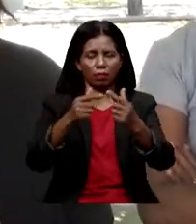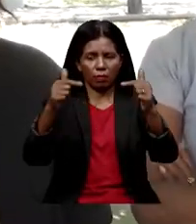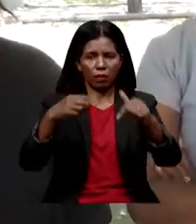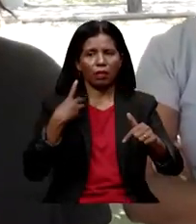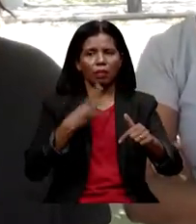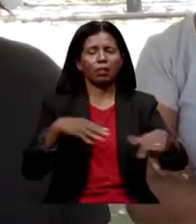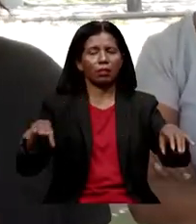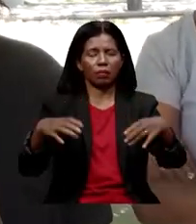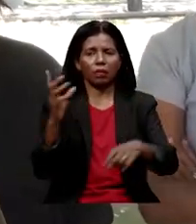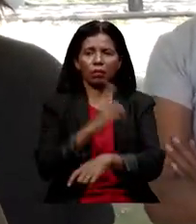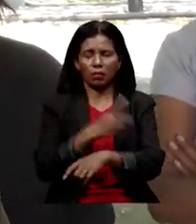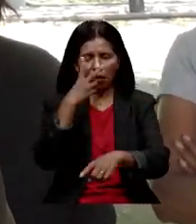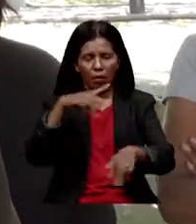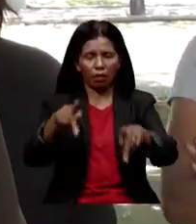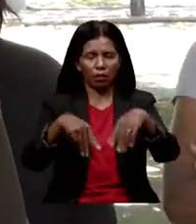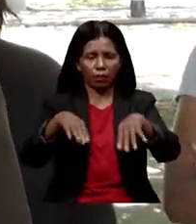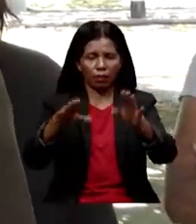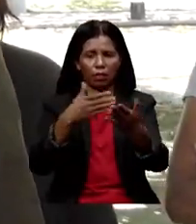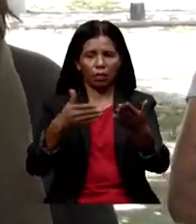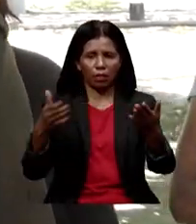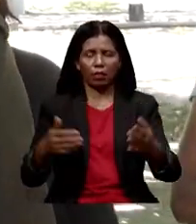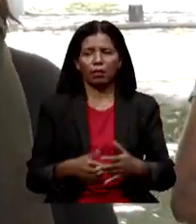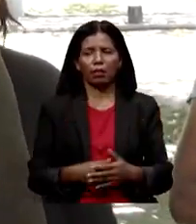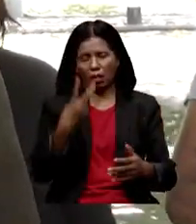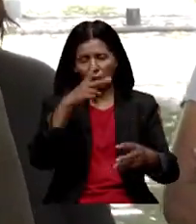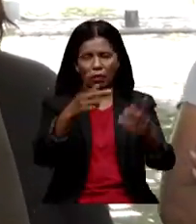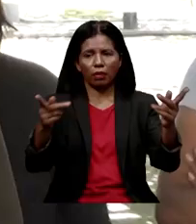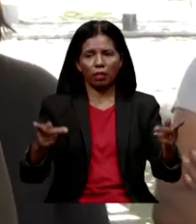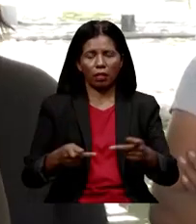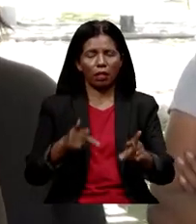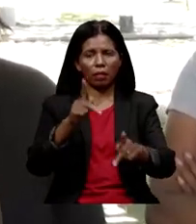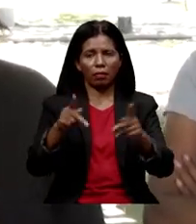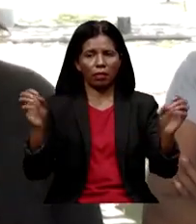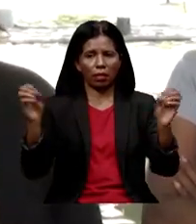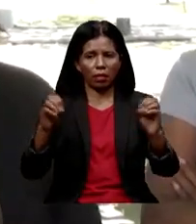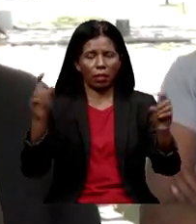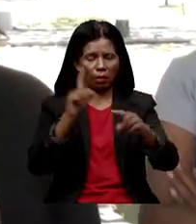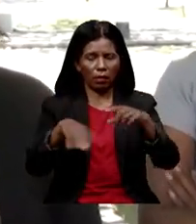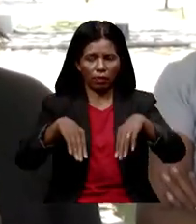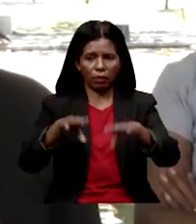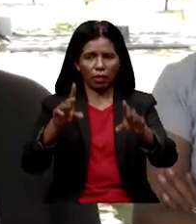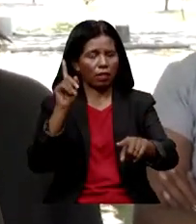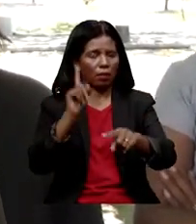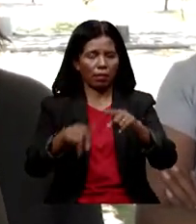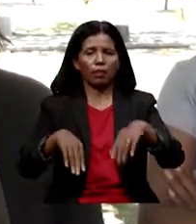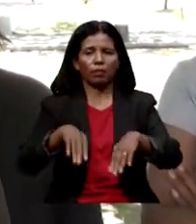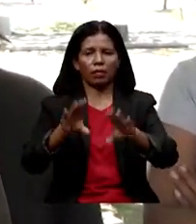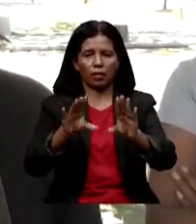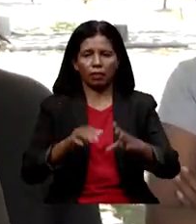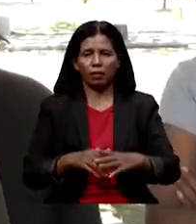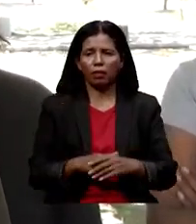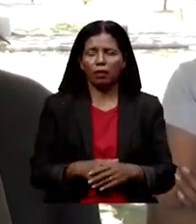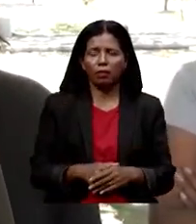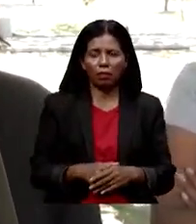servis lor-loron ma kare be vendori sene biar be fatin dan nebe ma vendori sene la turis fan nene ne la bele fan